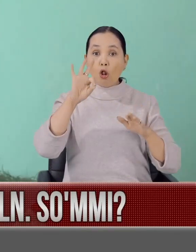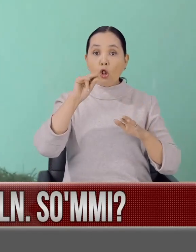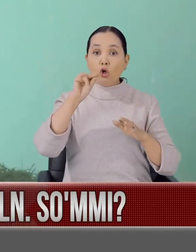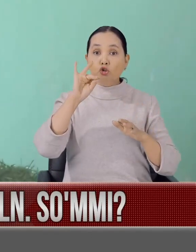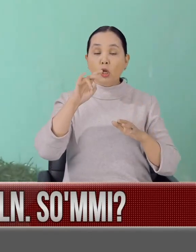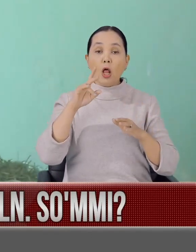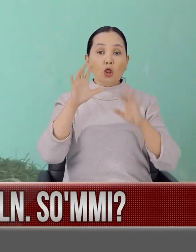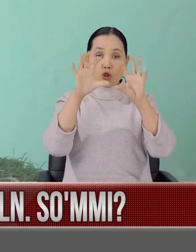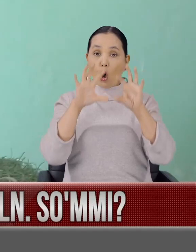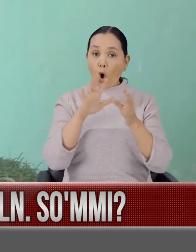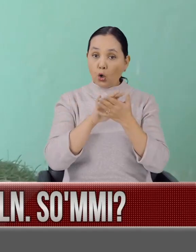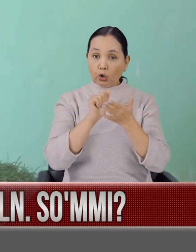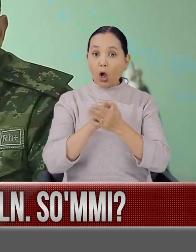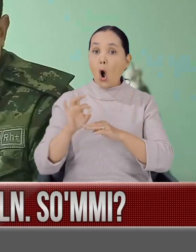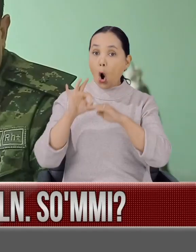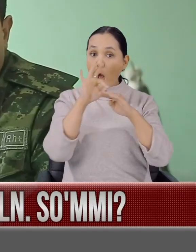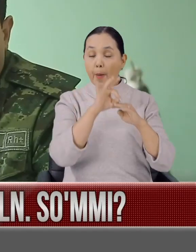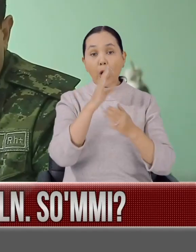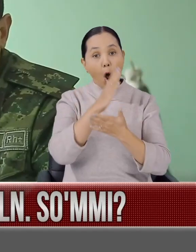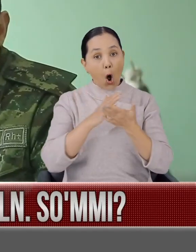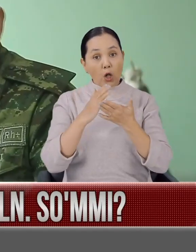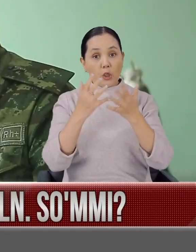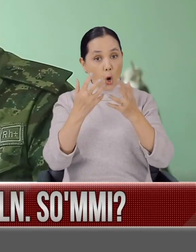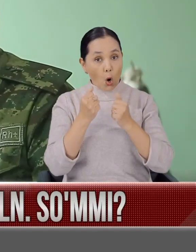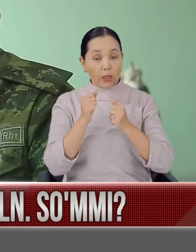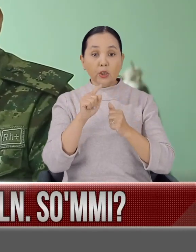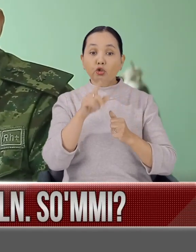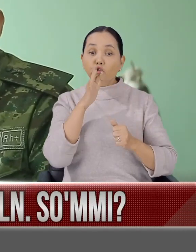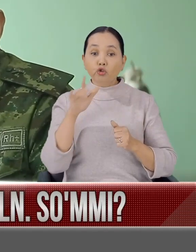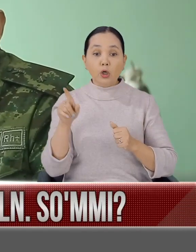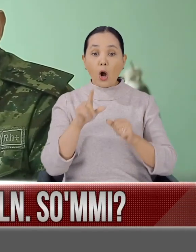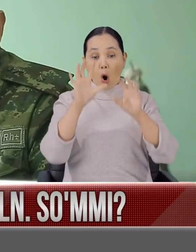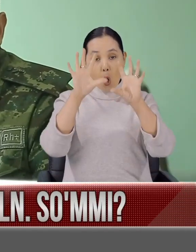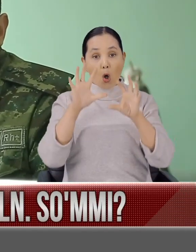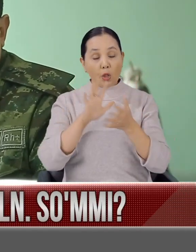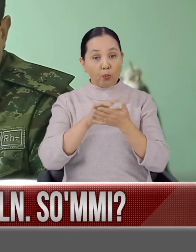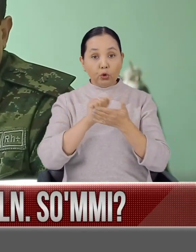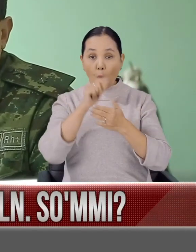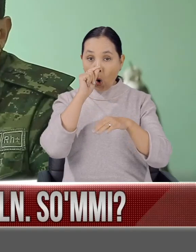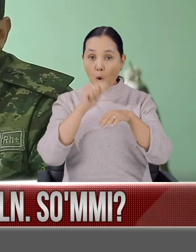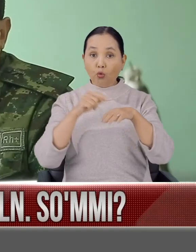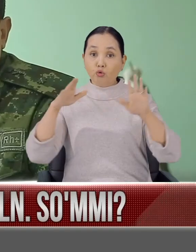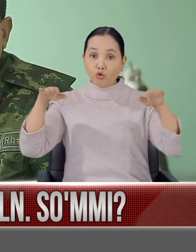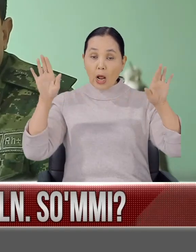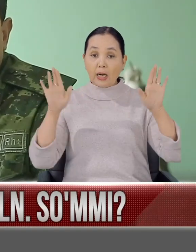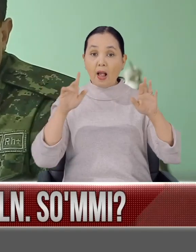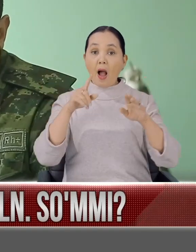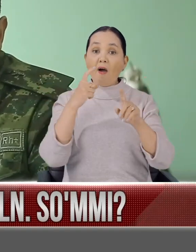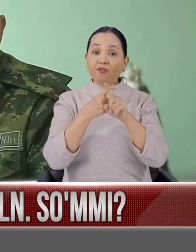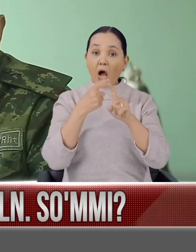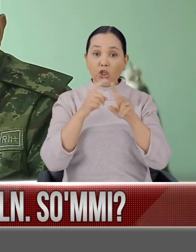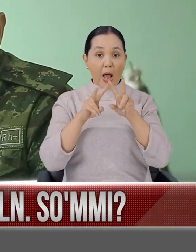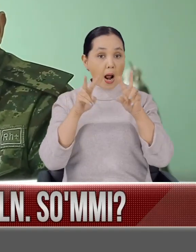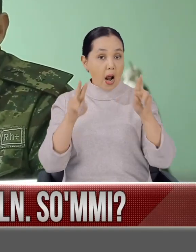orqali noqonuniy ravishda olib o'tilishining oldi olindi. Mazkur jarayonda qonunbuzarlar qushlarga ochiqni aytish kerak biroz vahshiylarcha